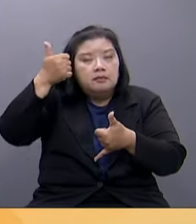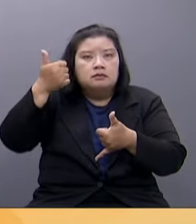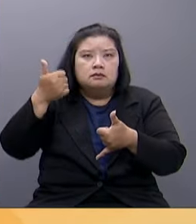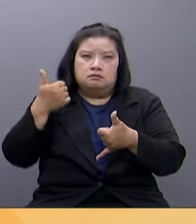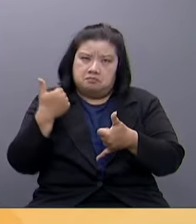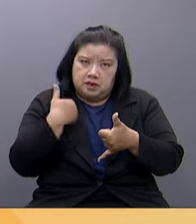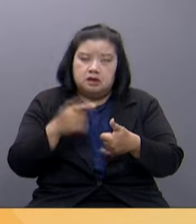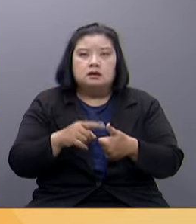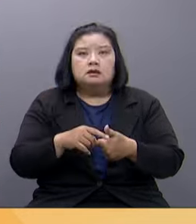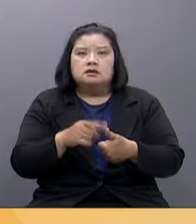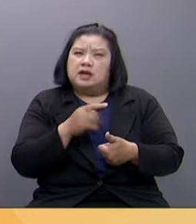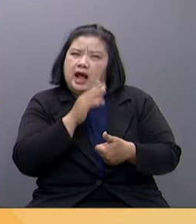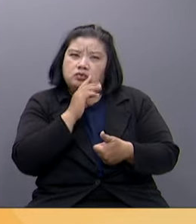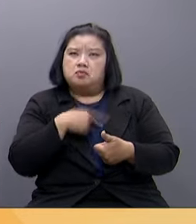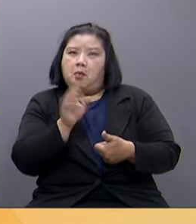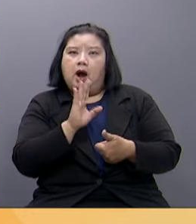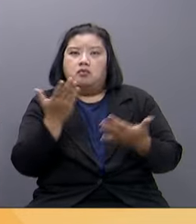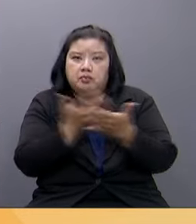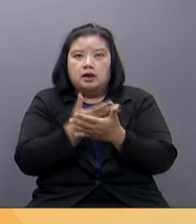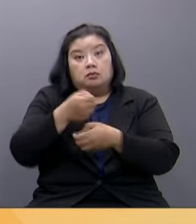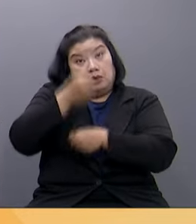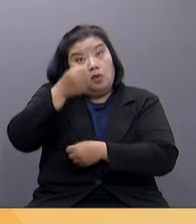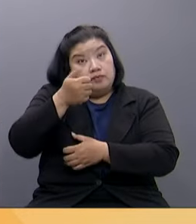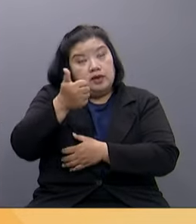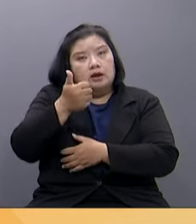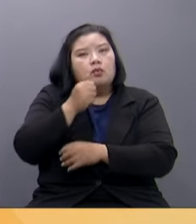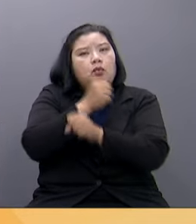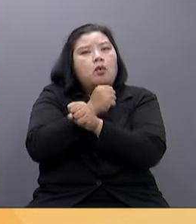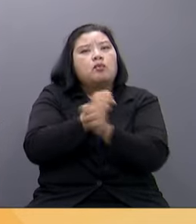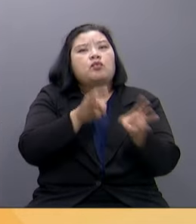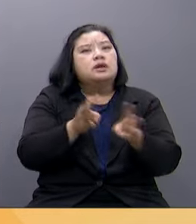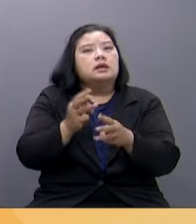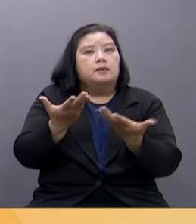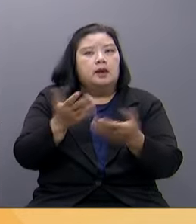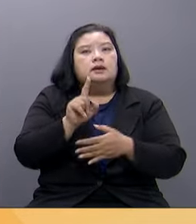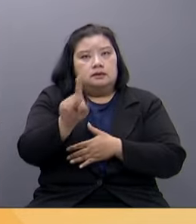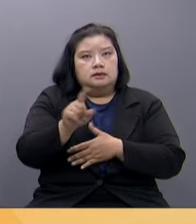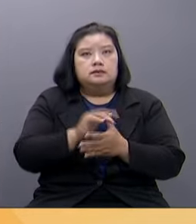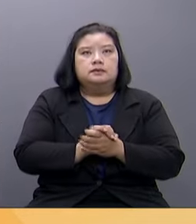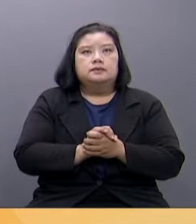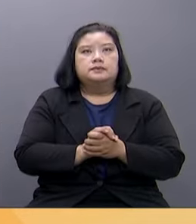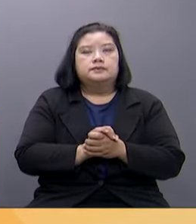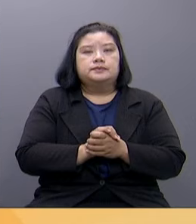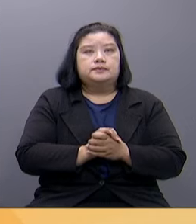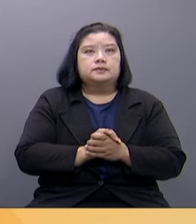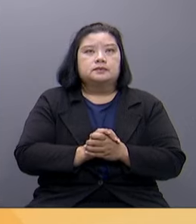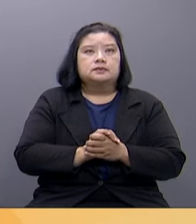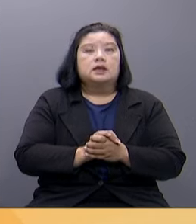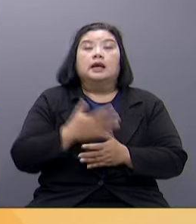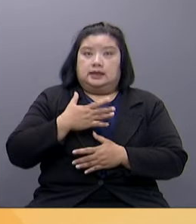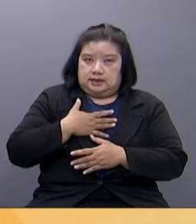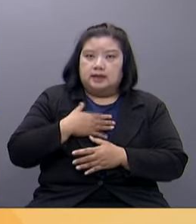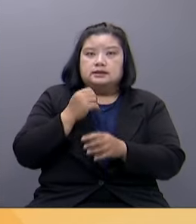เรากางร่มพอไหมหอคุหม่อมีคำแนะน blondeด้ของการปกต้องผิวหนังของเรายไเชิเลยครัข้วยที่เป็หอพิวหนัง